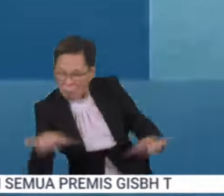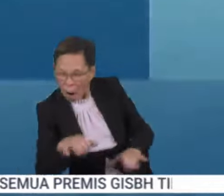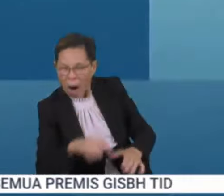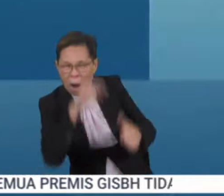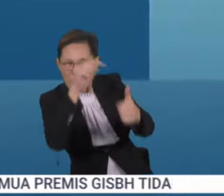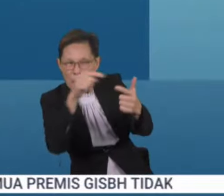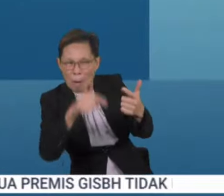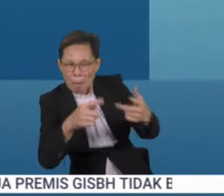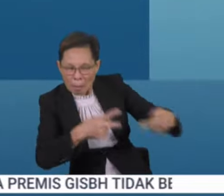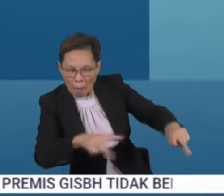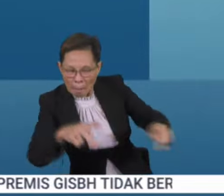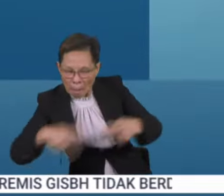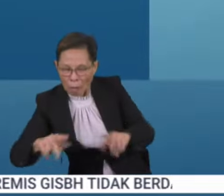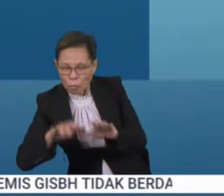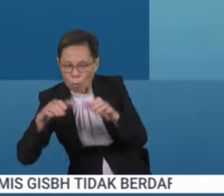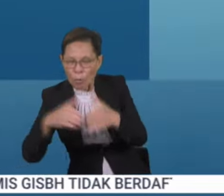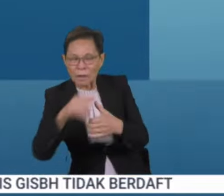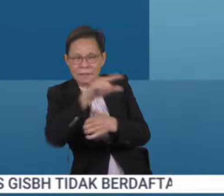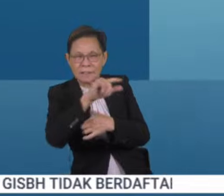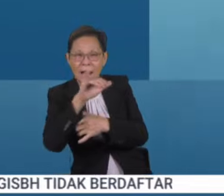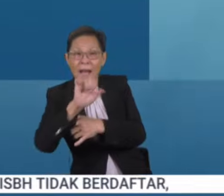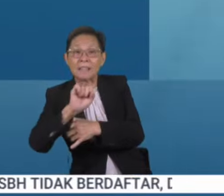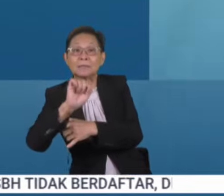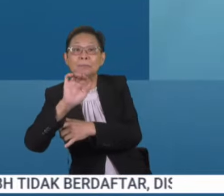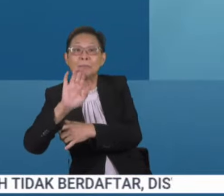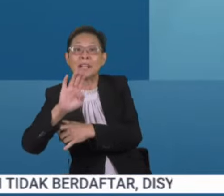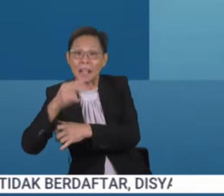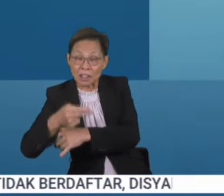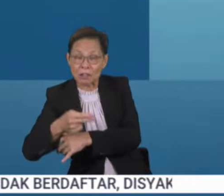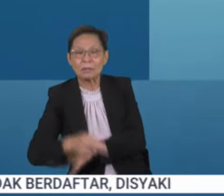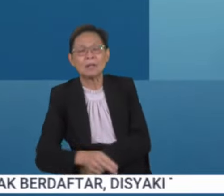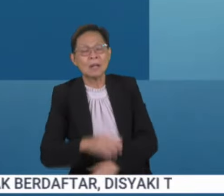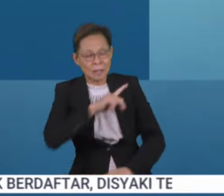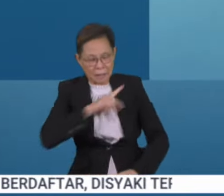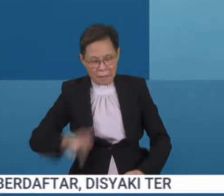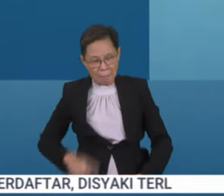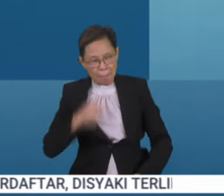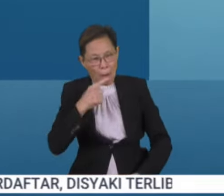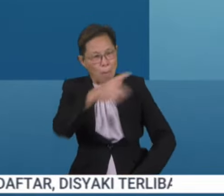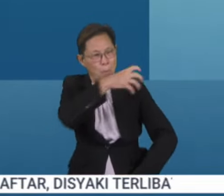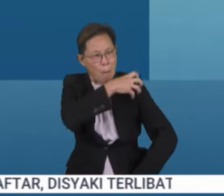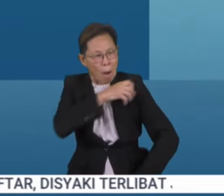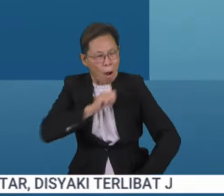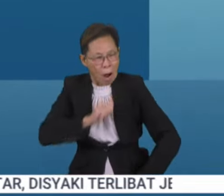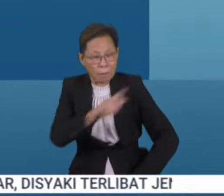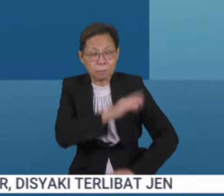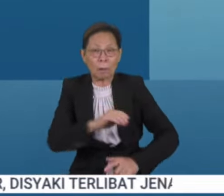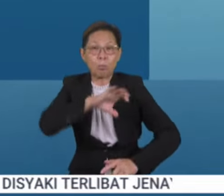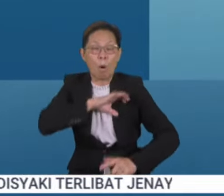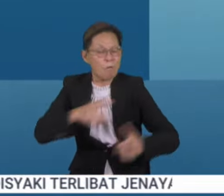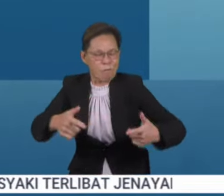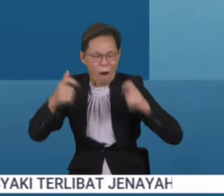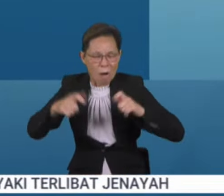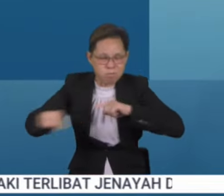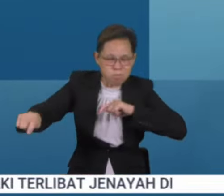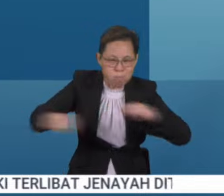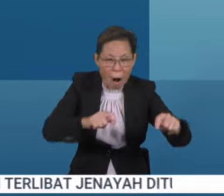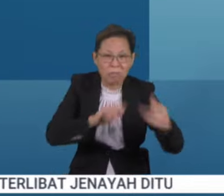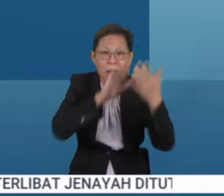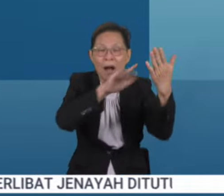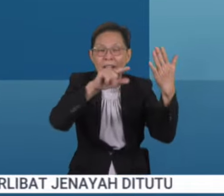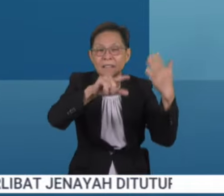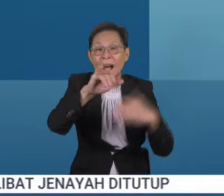di beberapa premis kumpulan GISBH. Baginda menitahkan pihak berkuasa agama dan polis segera mengambil tindakan